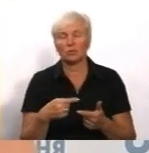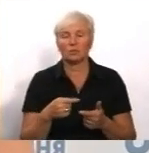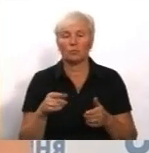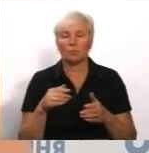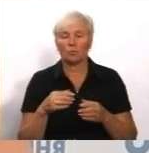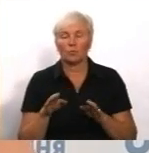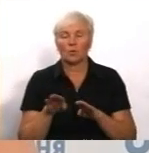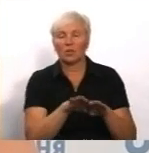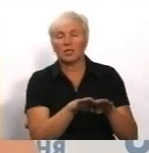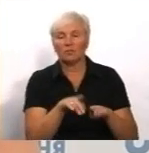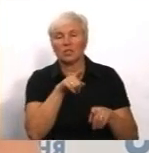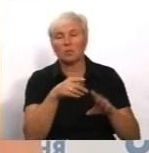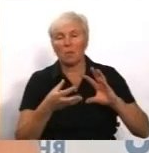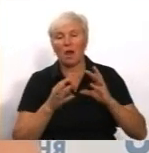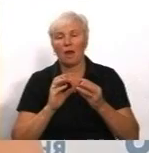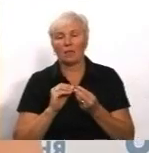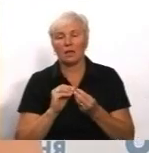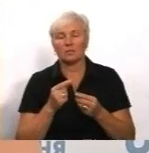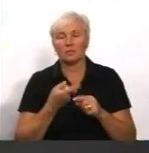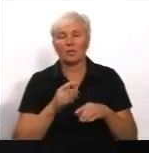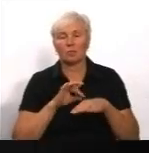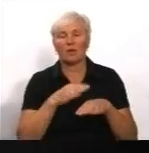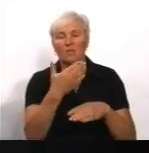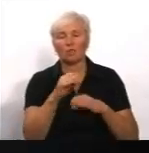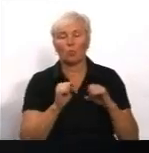лабораторними аналізами та дослідженнями, які проводить ваше управління?